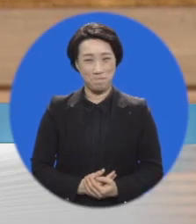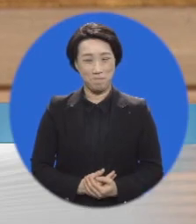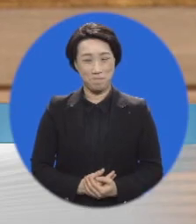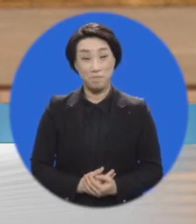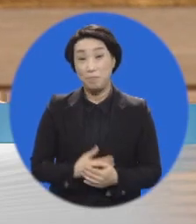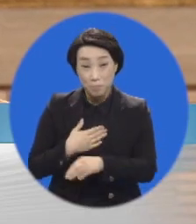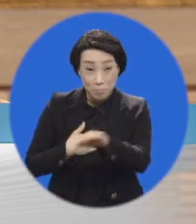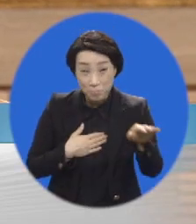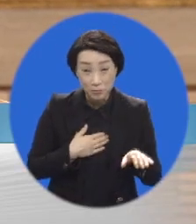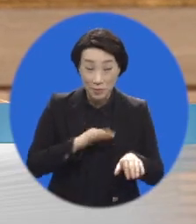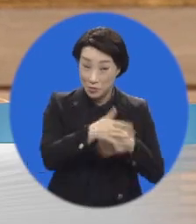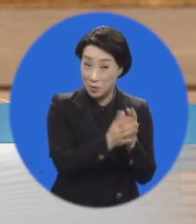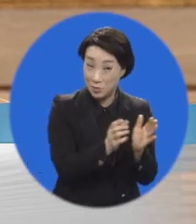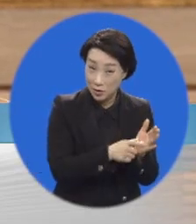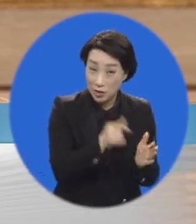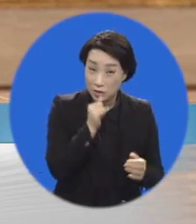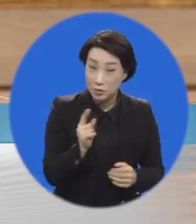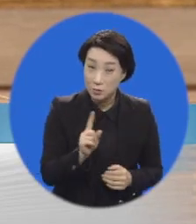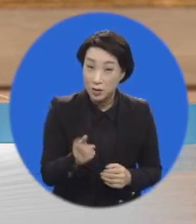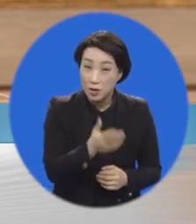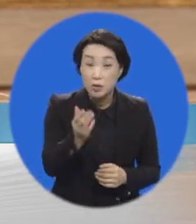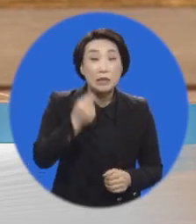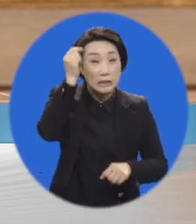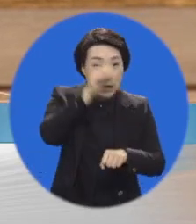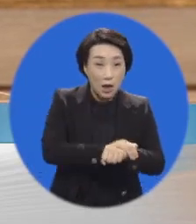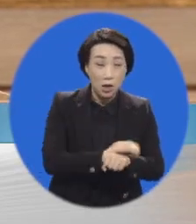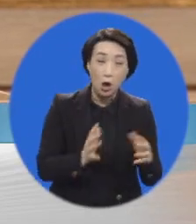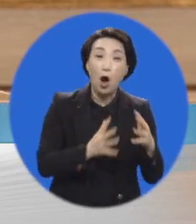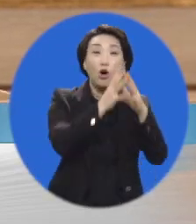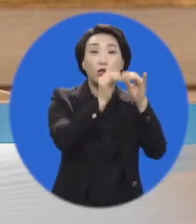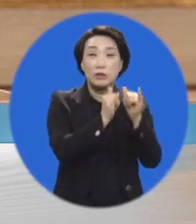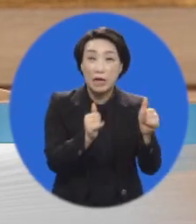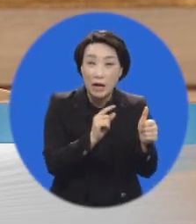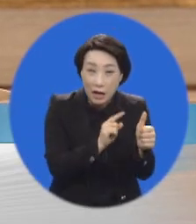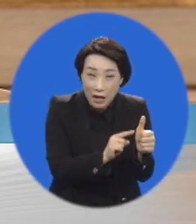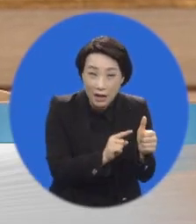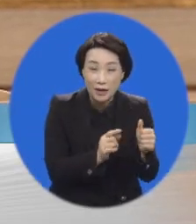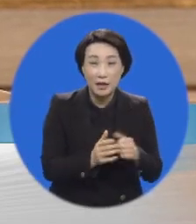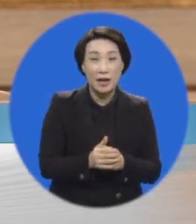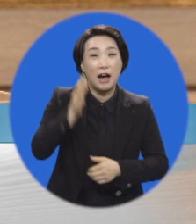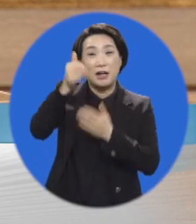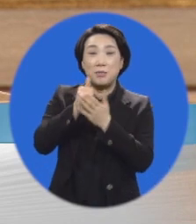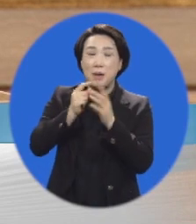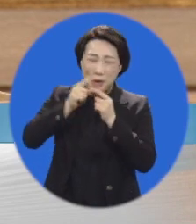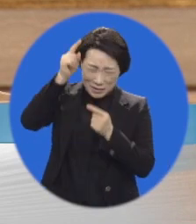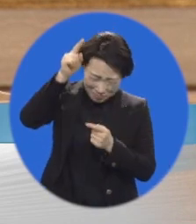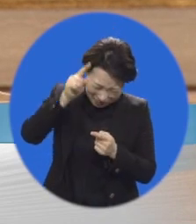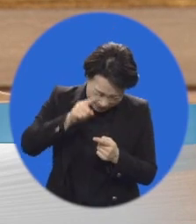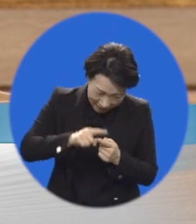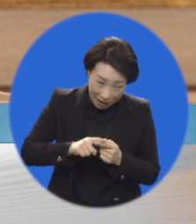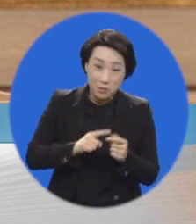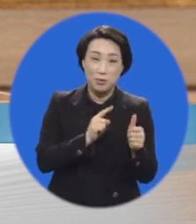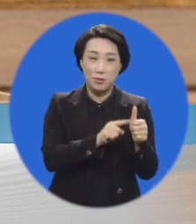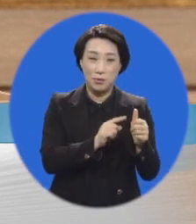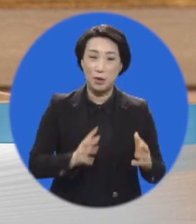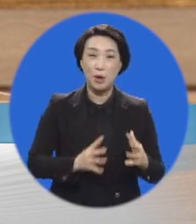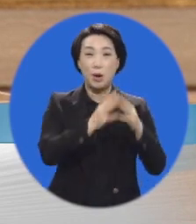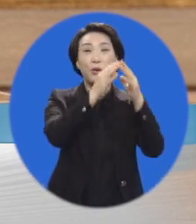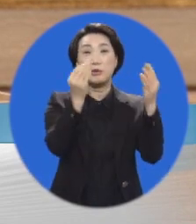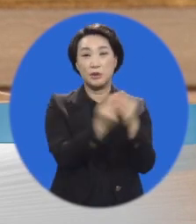그래서 우리가 성경에도 보세요. 지혜로운 건축자가 하나님의 말씀 대로